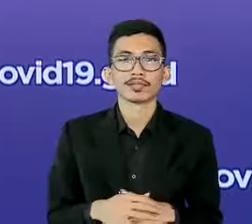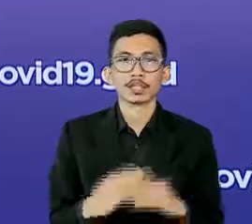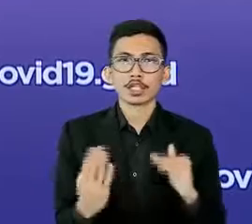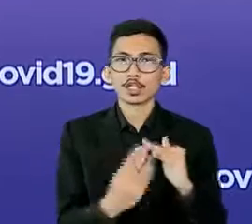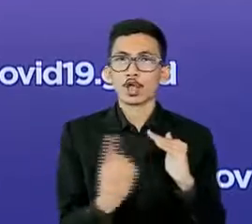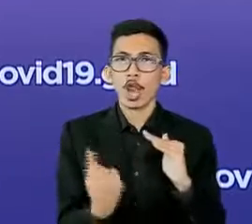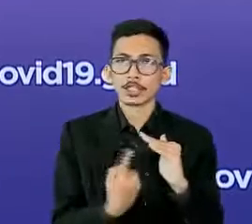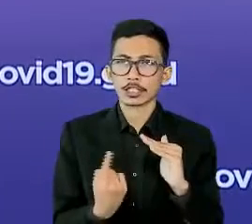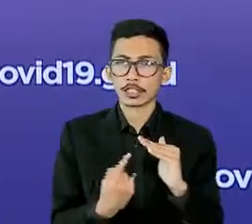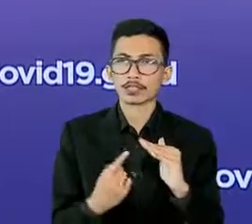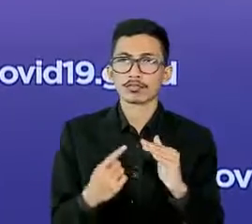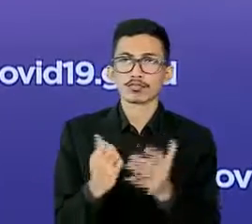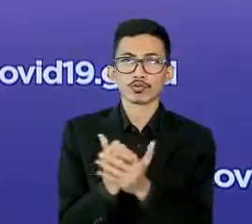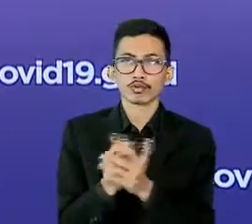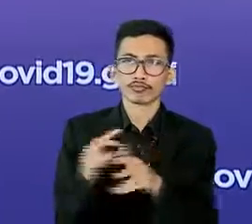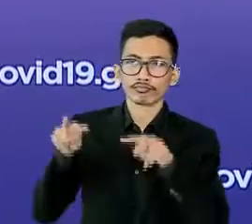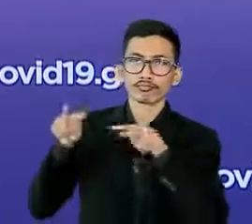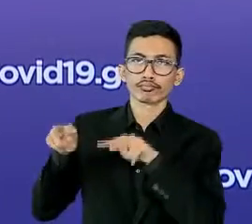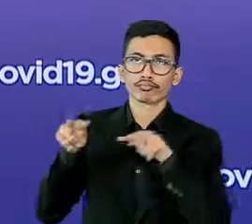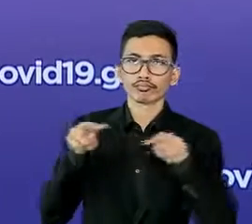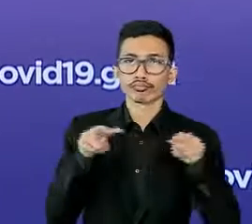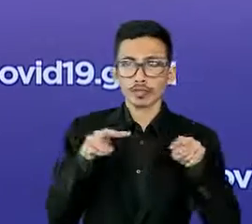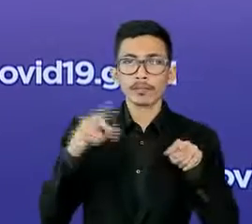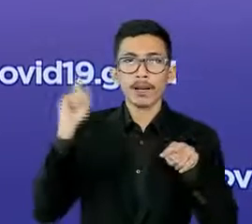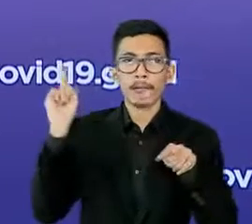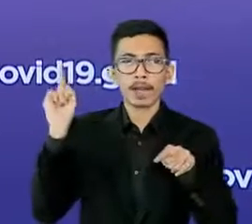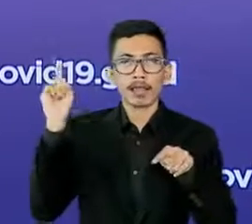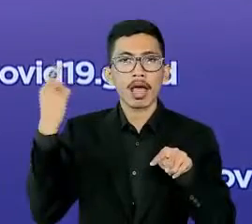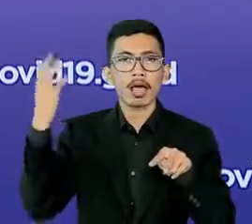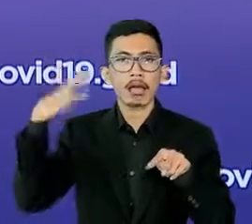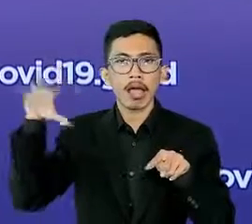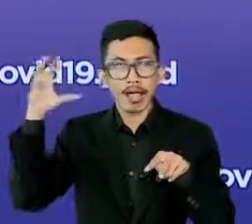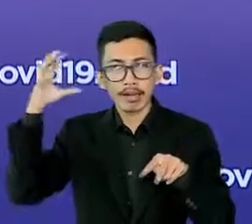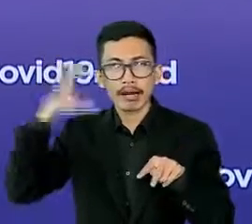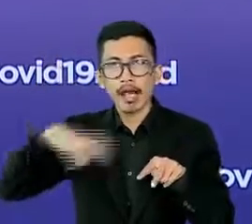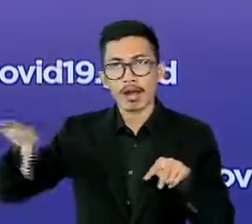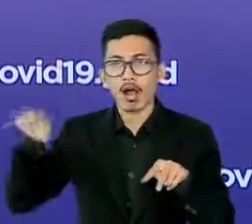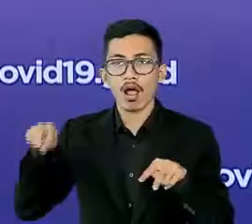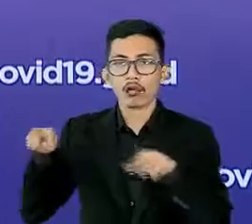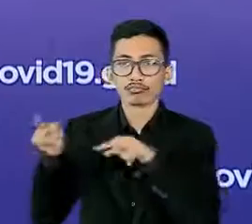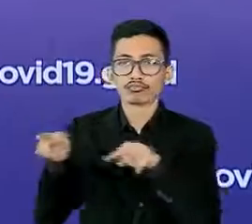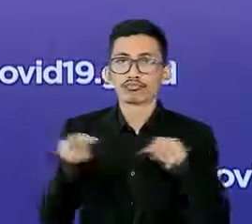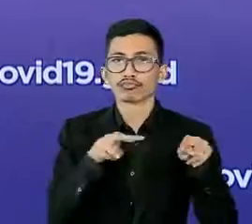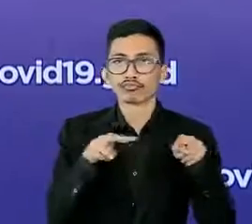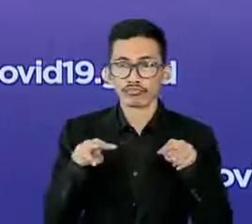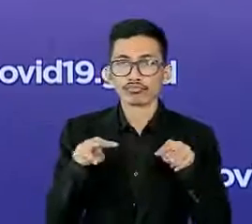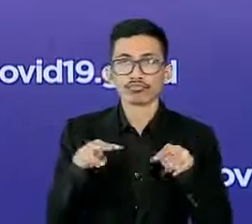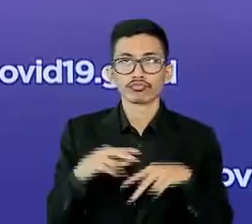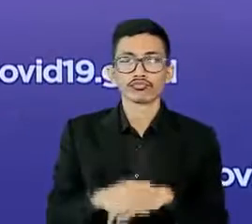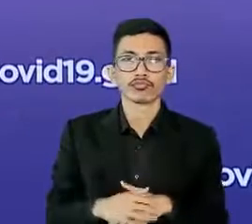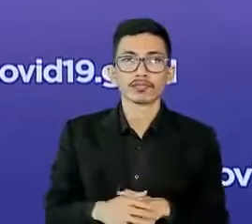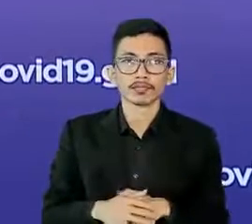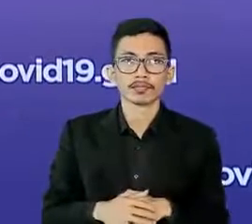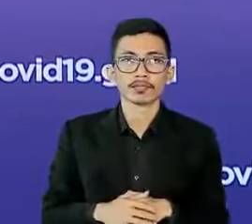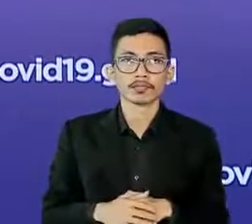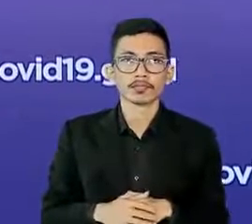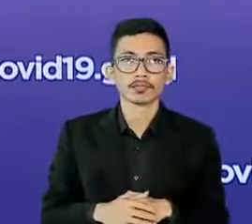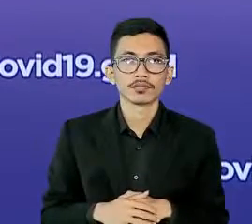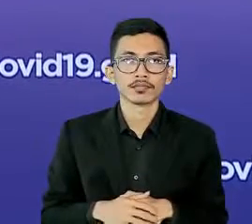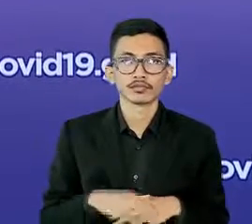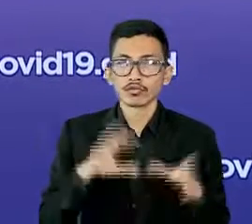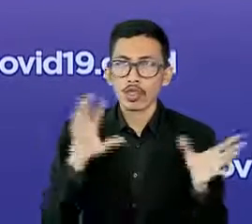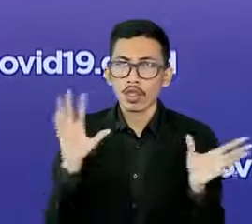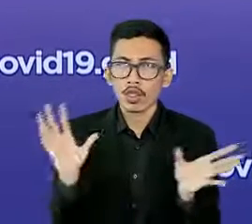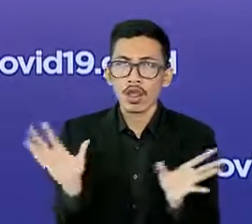terkendali yang dikendalikan oleh pemerintah daerah setempat untuk tiga isolasi ini ada yang disampaikan itu sudah